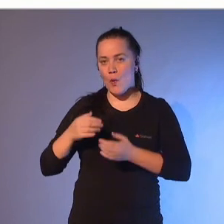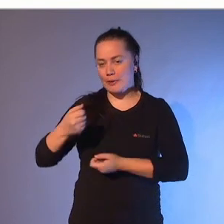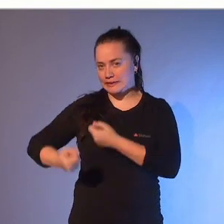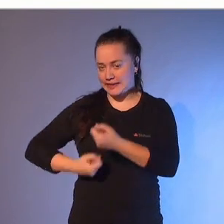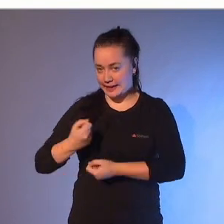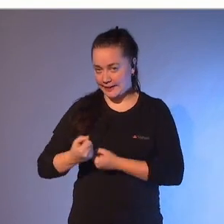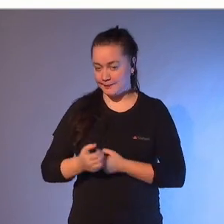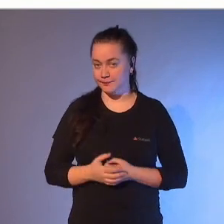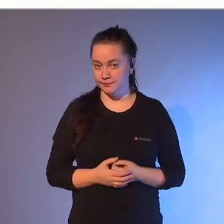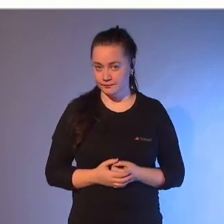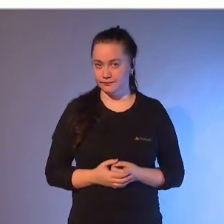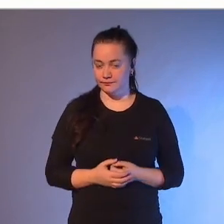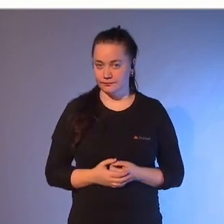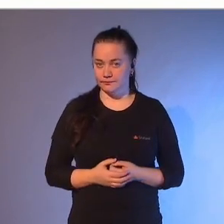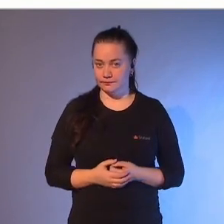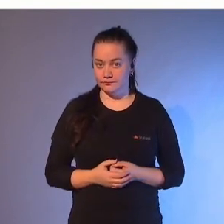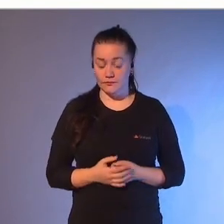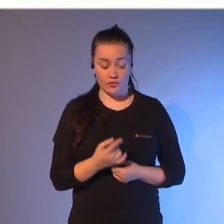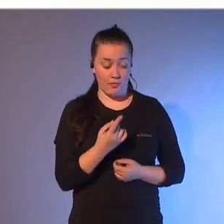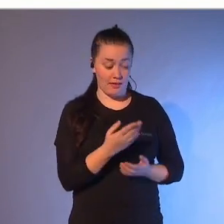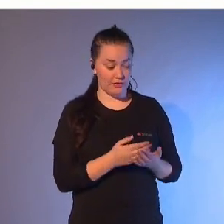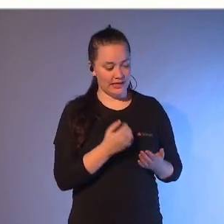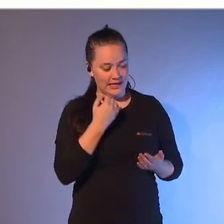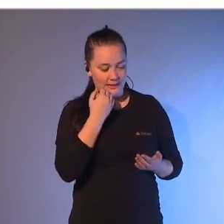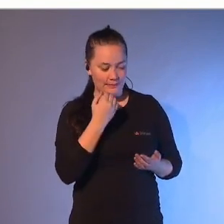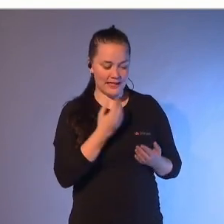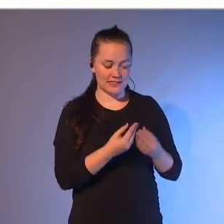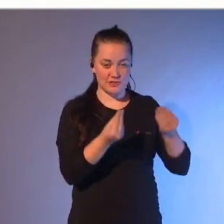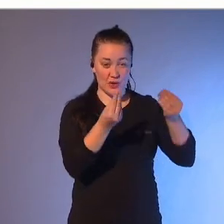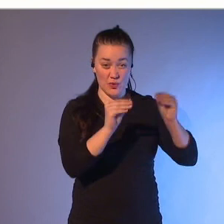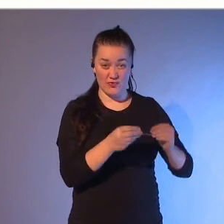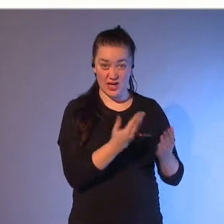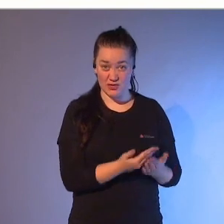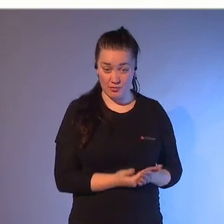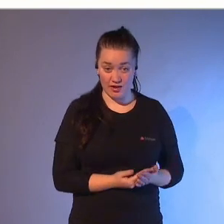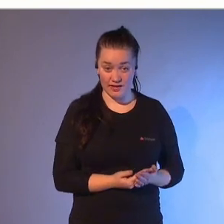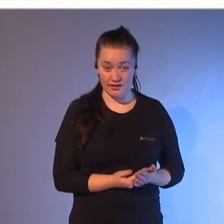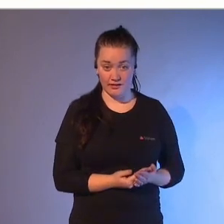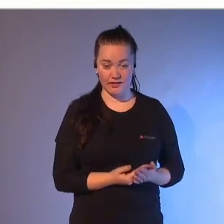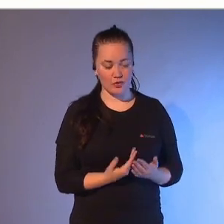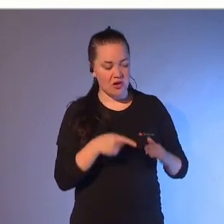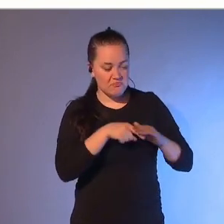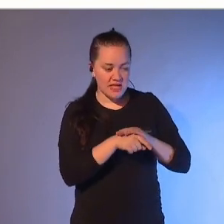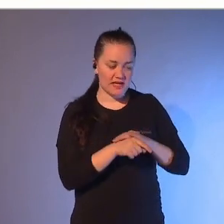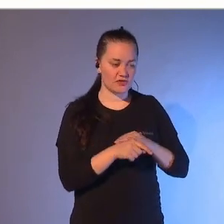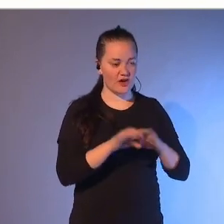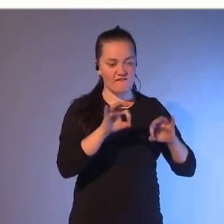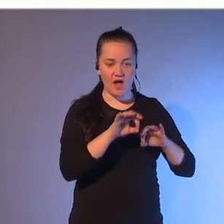at på en måte så blir det nesten som en slags utfyllingsoppgave, så de kan gjøre å sette inn farvekoder og sette inn